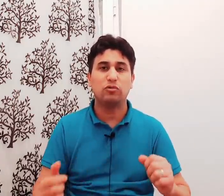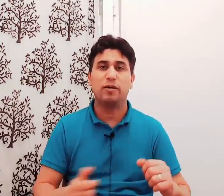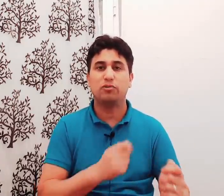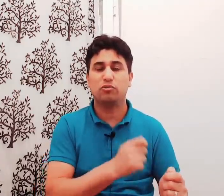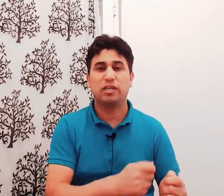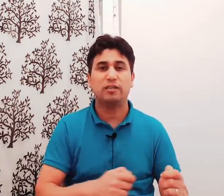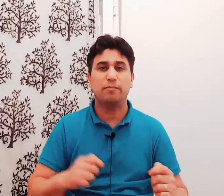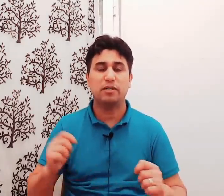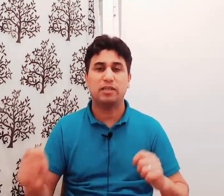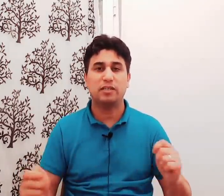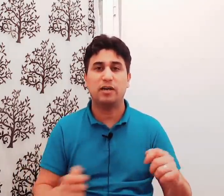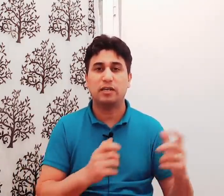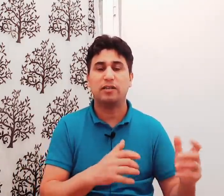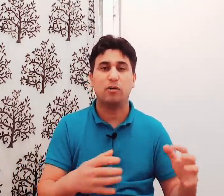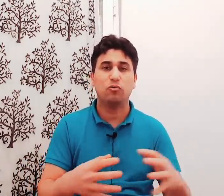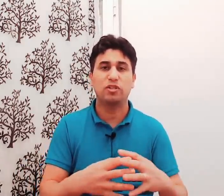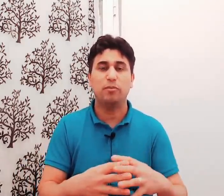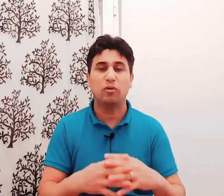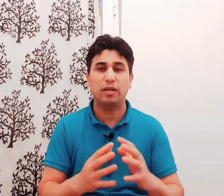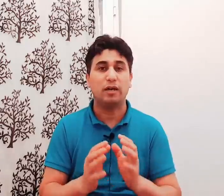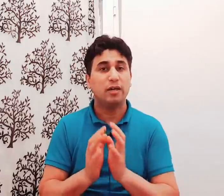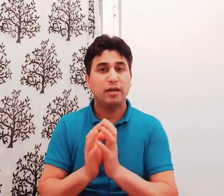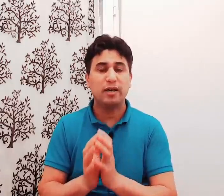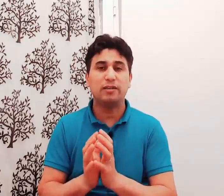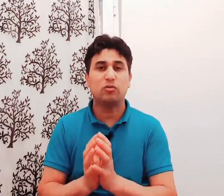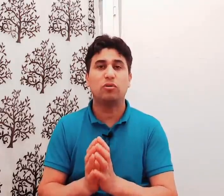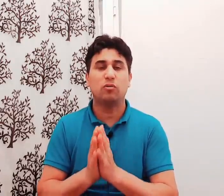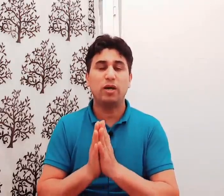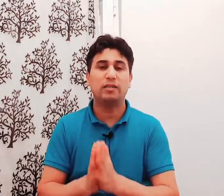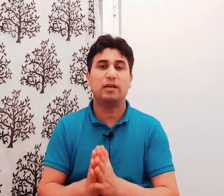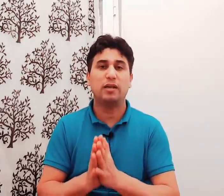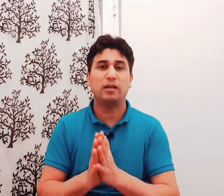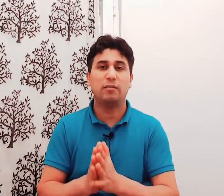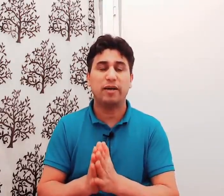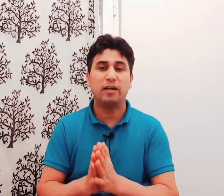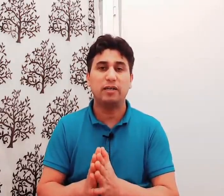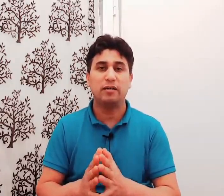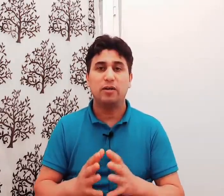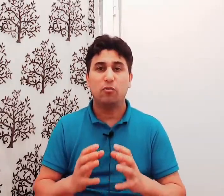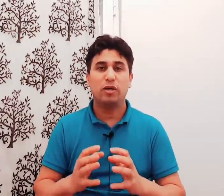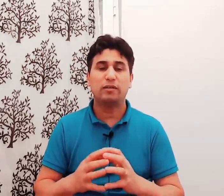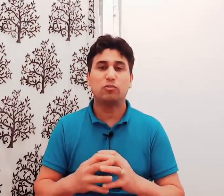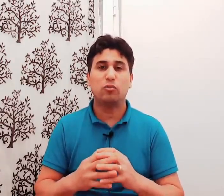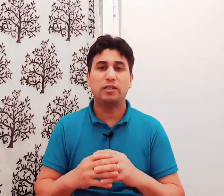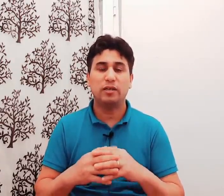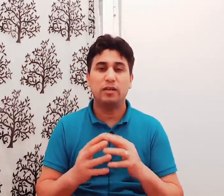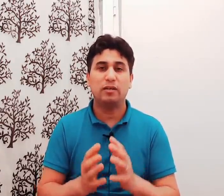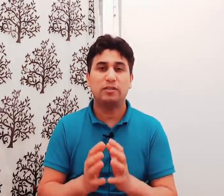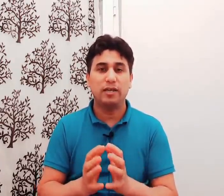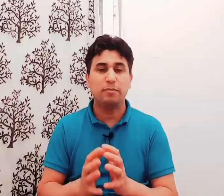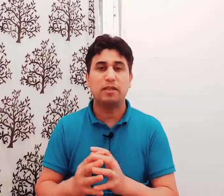عنقك ونتباوسوا، سير عند عمك سير عند خالك هذا وتجمعوا. لا، هنا غادي يكون واحد المراحل ولا غادي تكون